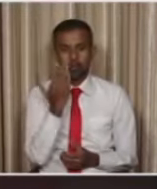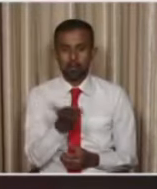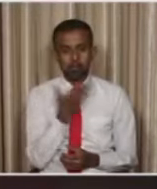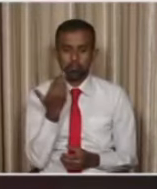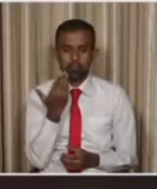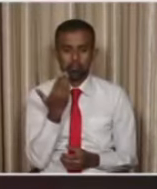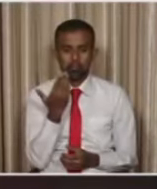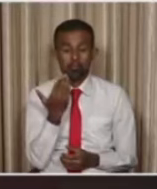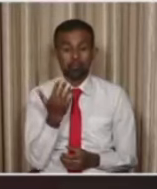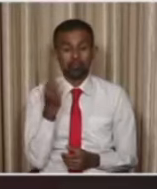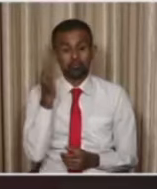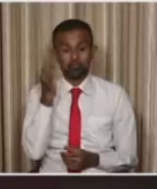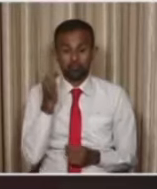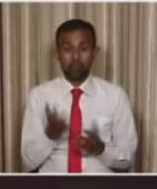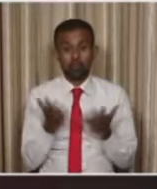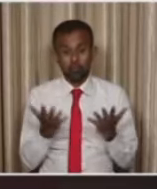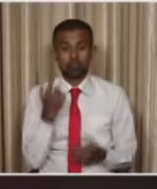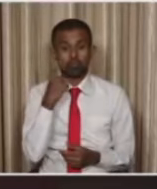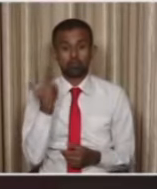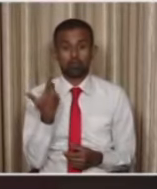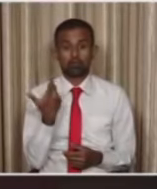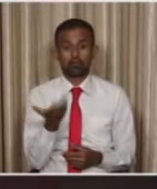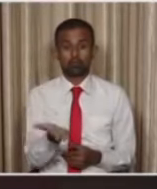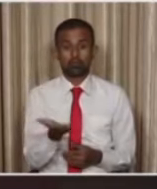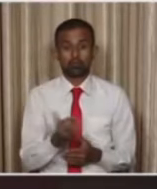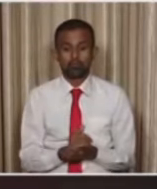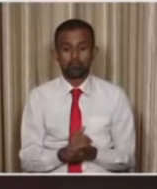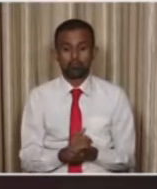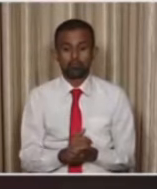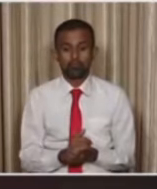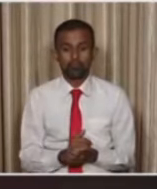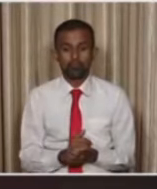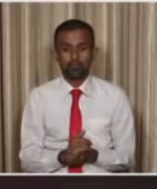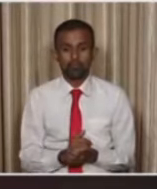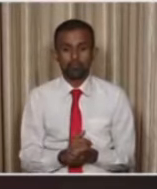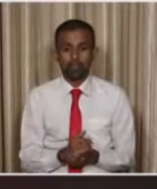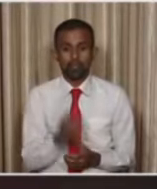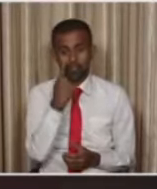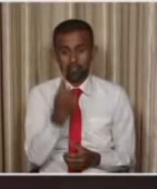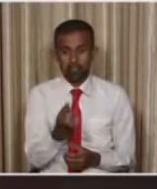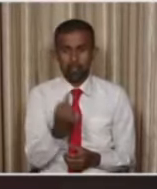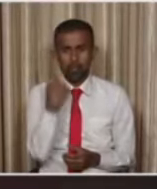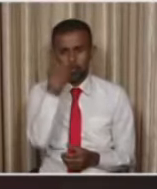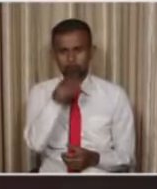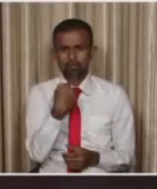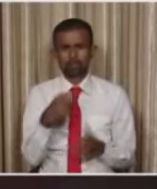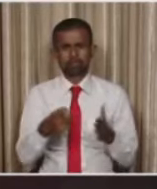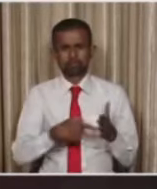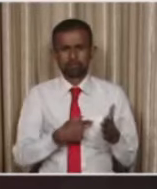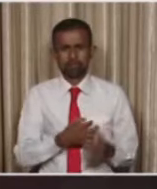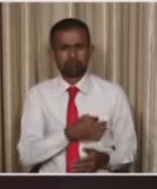දන්නේ මොනතරම් පිස්සුවක් කියලා දන්නා මිනිහාවත් එහෙම මුදල් ඇමතිකමේ මරු බඩුව ඈ දැක්කහම මූණෙම තියෙන ඉරිසියාව